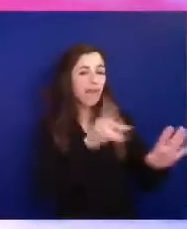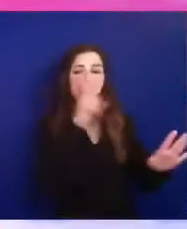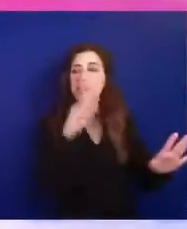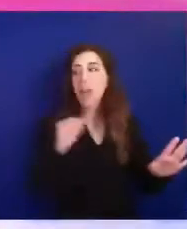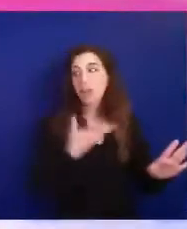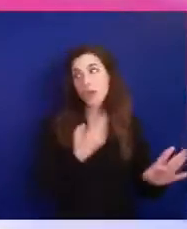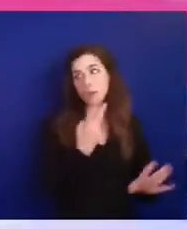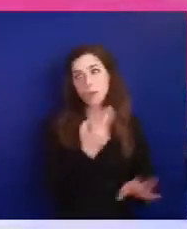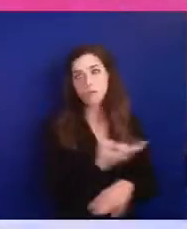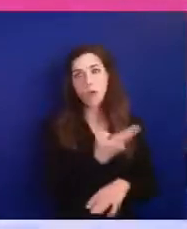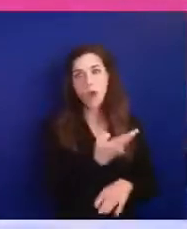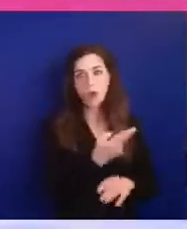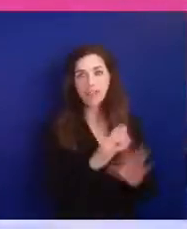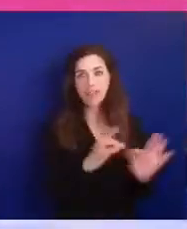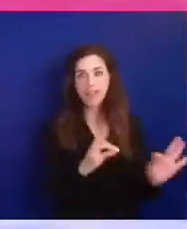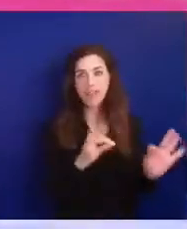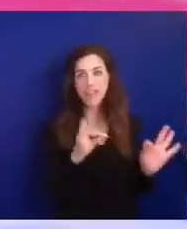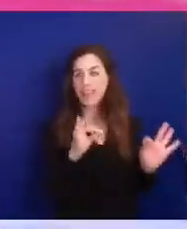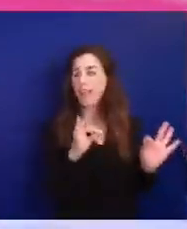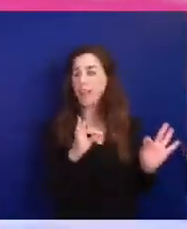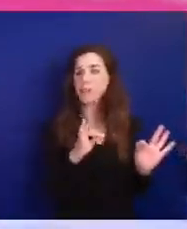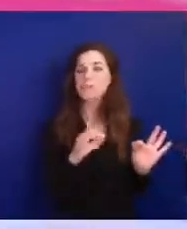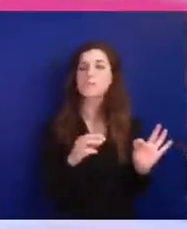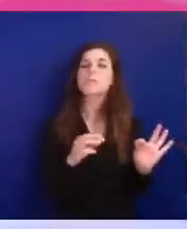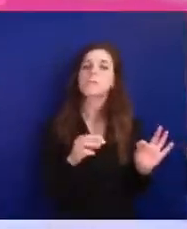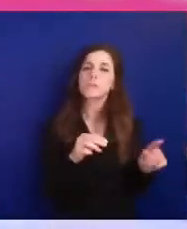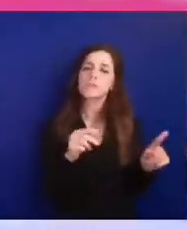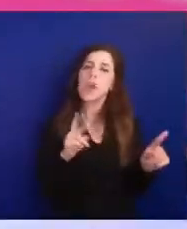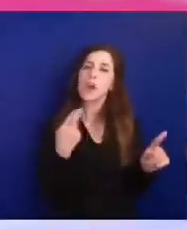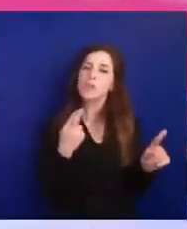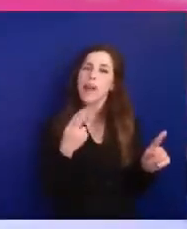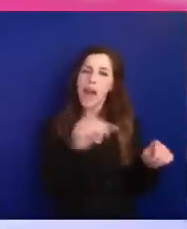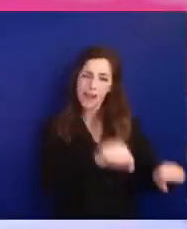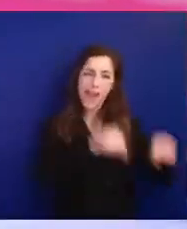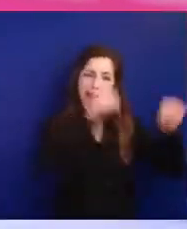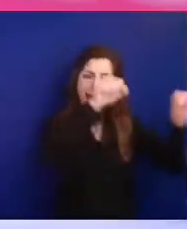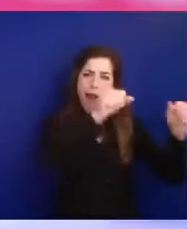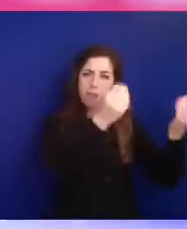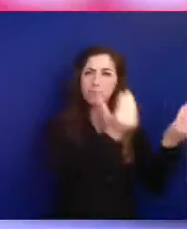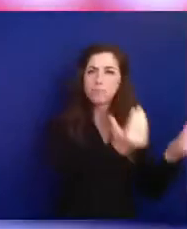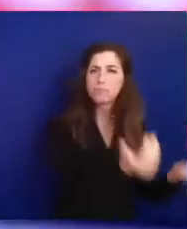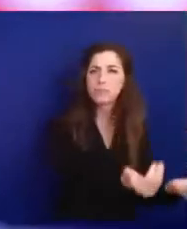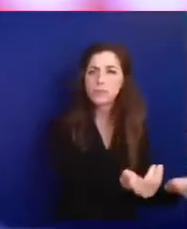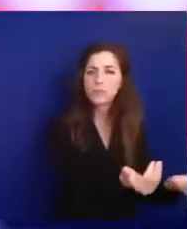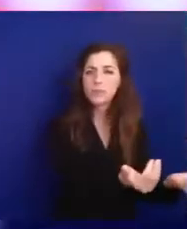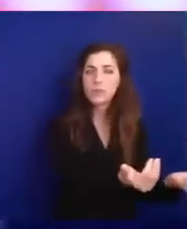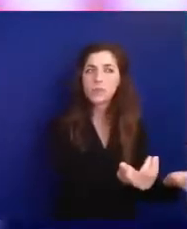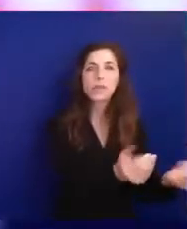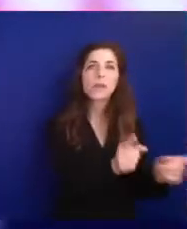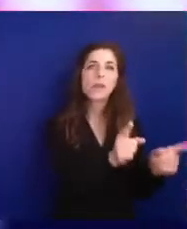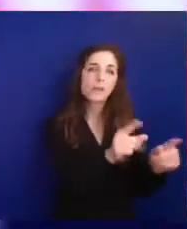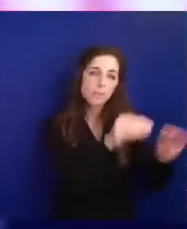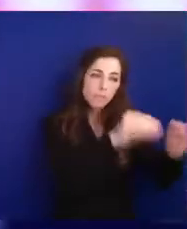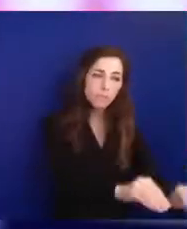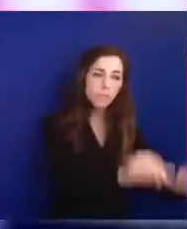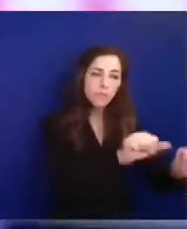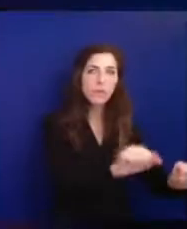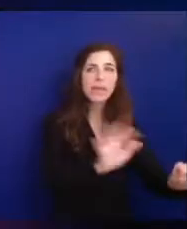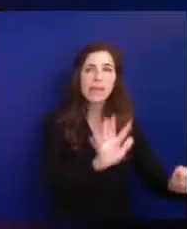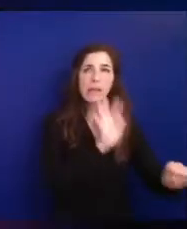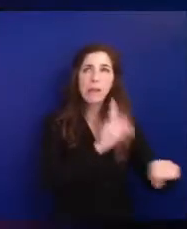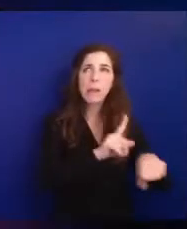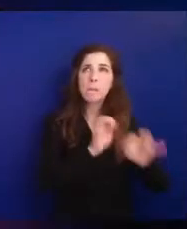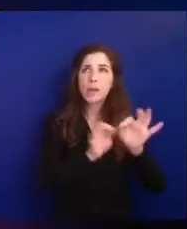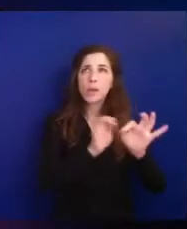subito dopo misero nel portabagagli rosaria rimaniamo fermi per qualche minuto torniamo verso